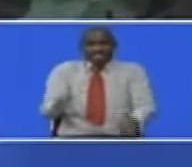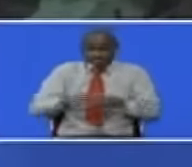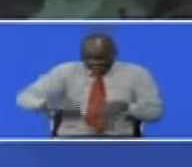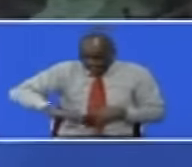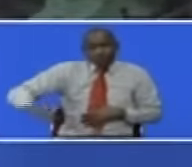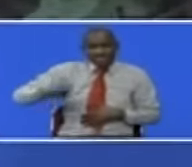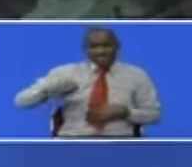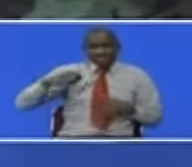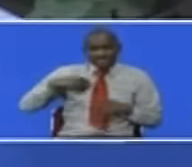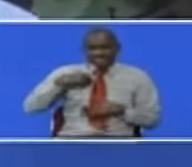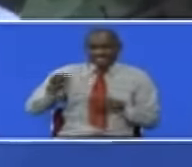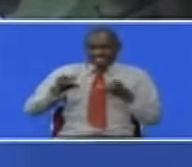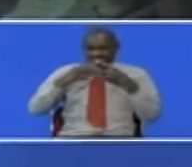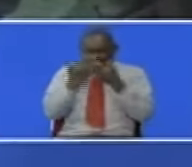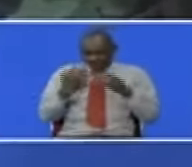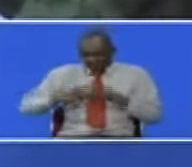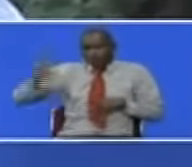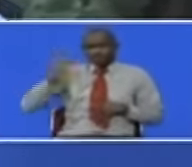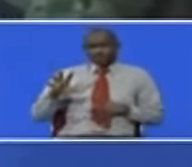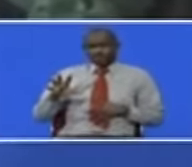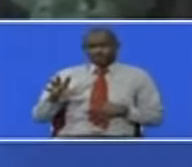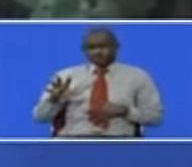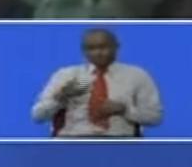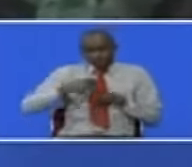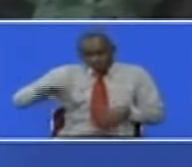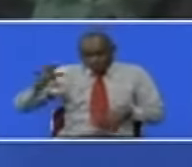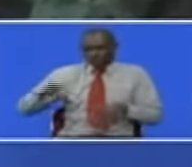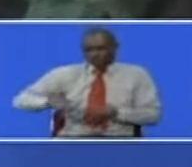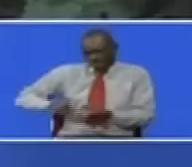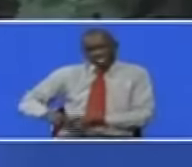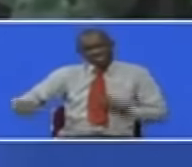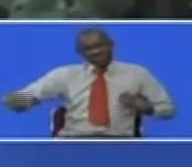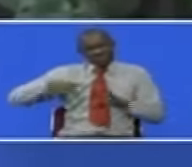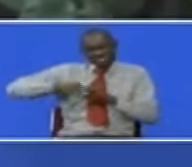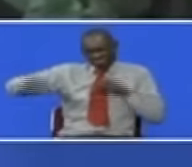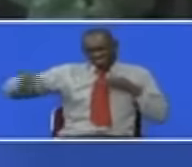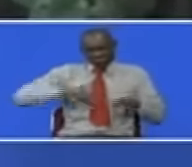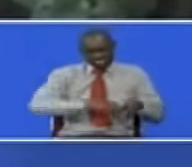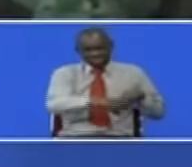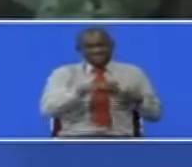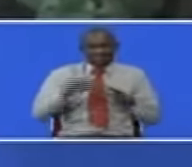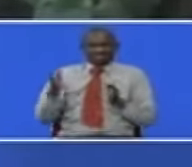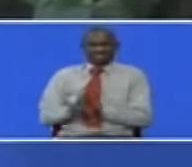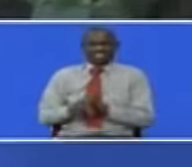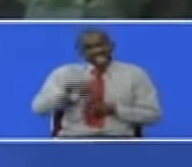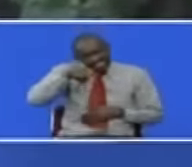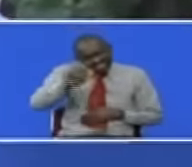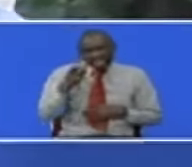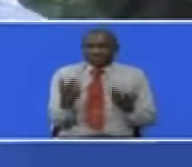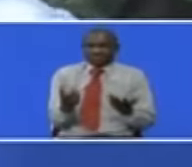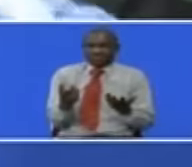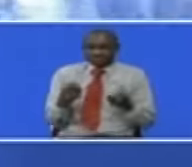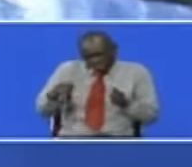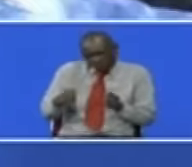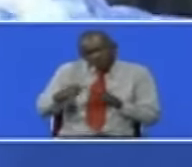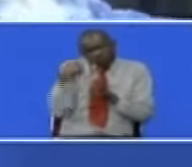mkuu, mama nyama ikapaki. Anavuruta, hakuna ngosi. Ukiona hiyo mkuu yenye haina ngosi, ni ile mama alikuwa akianalainisha